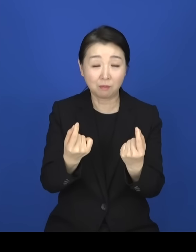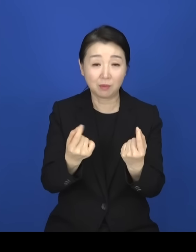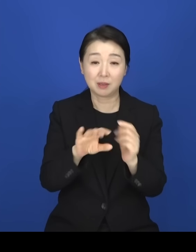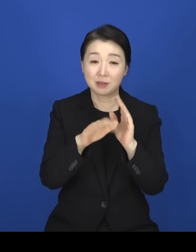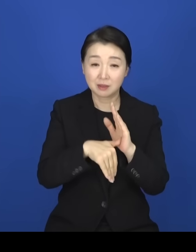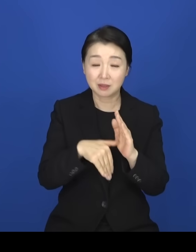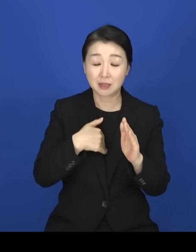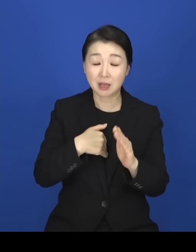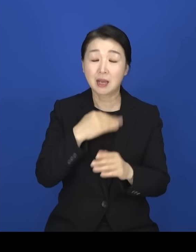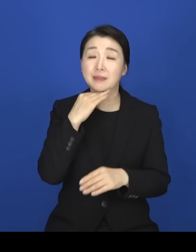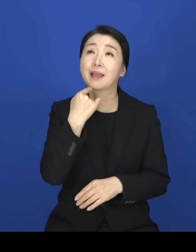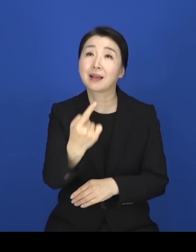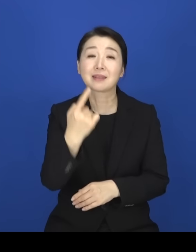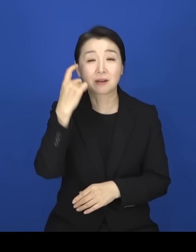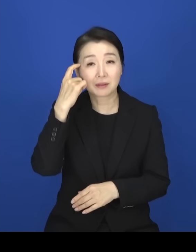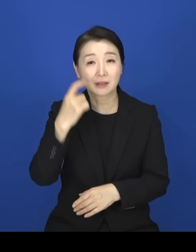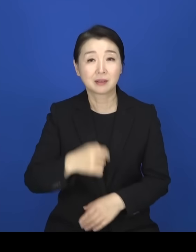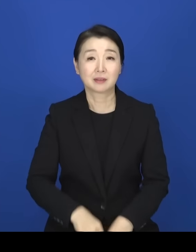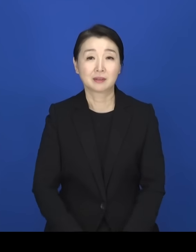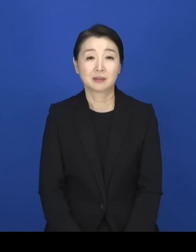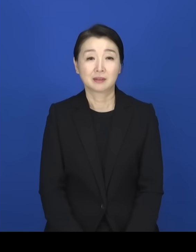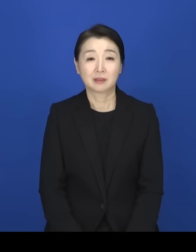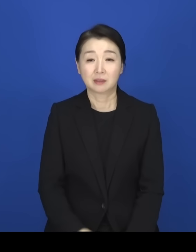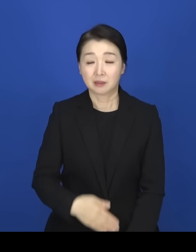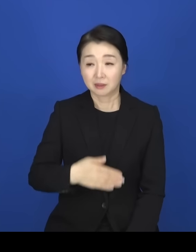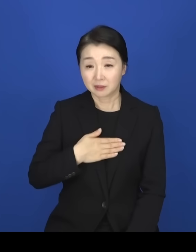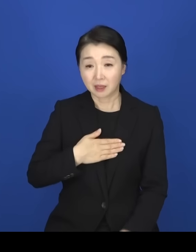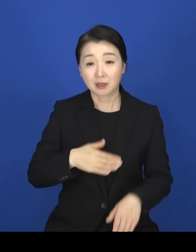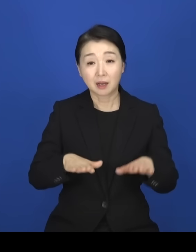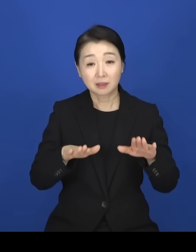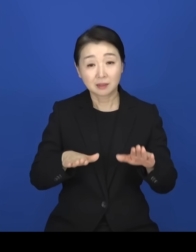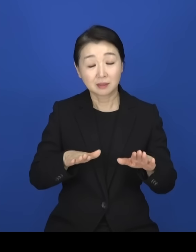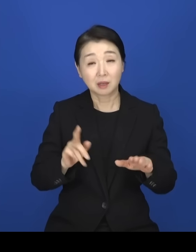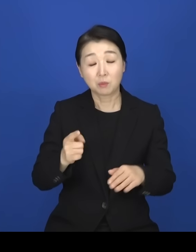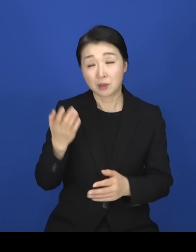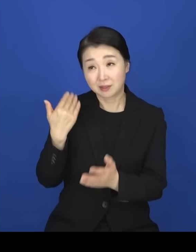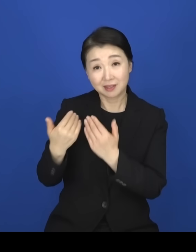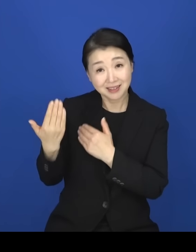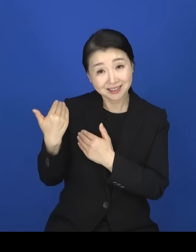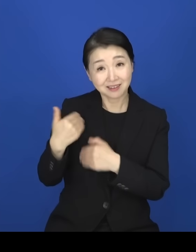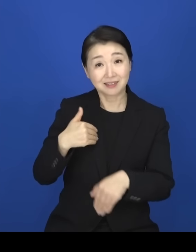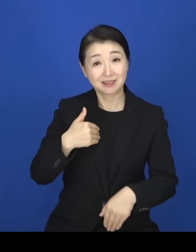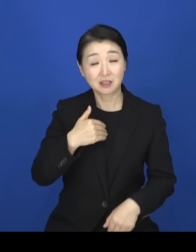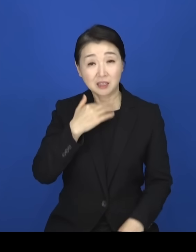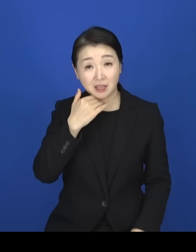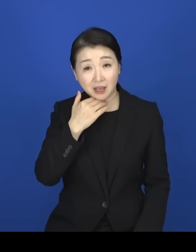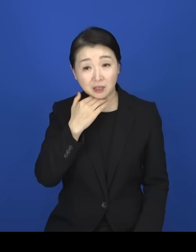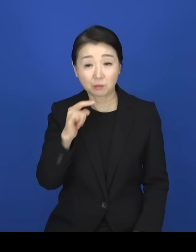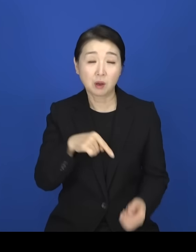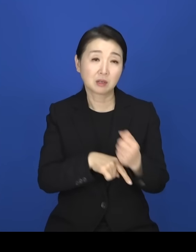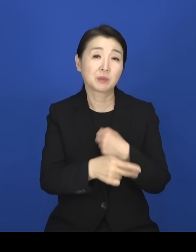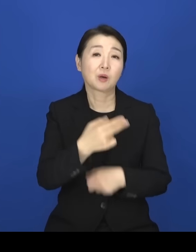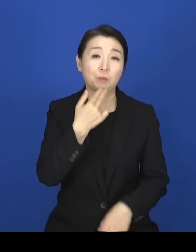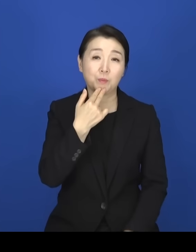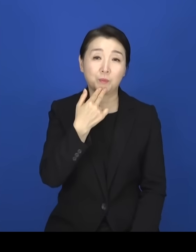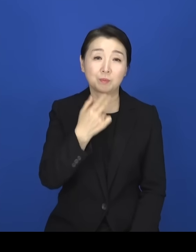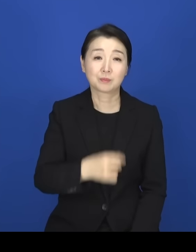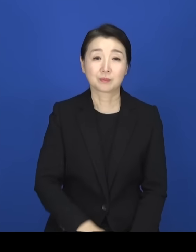그때 제가 한 살 먹었다고 생각했어요. 내가 이제 지난 날의 나이는 의미가